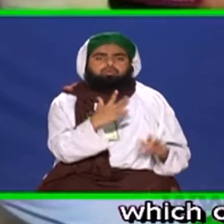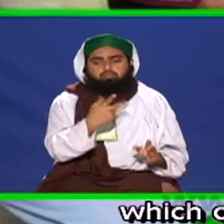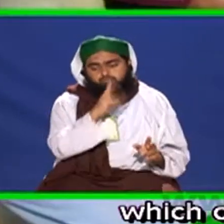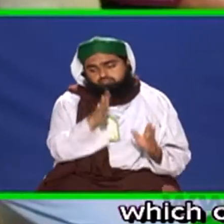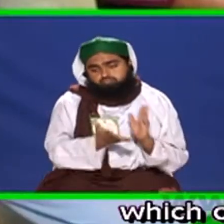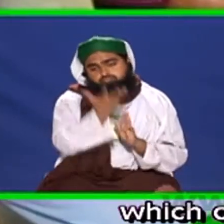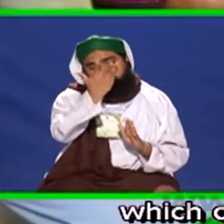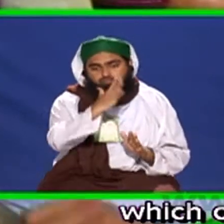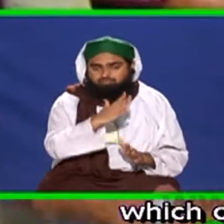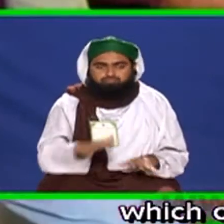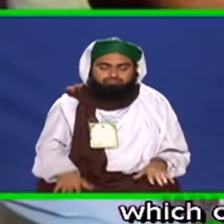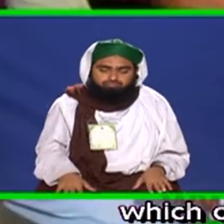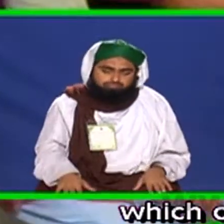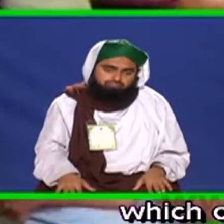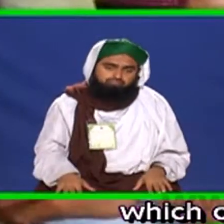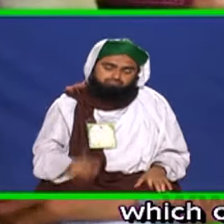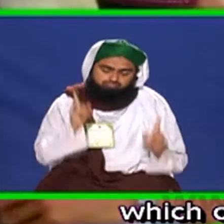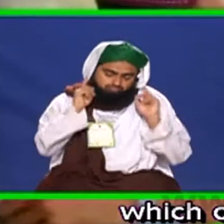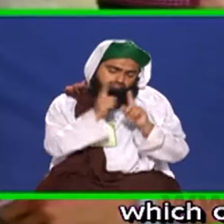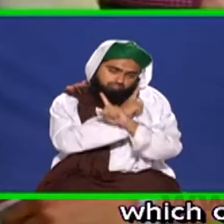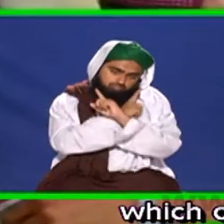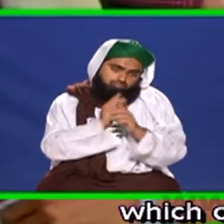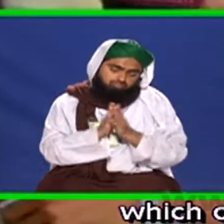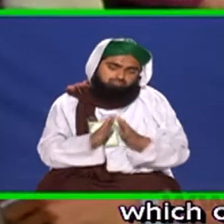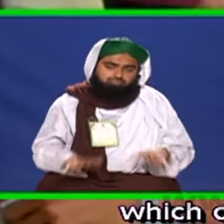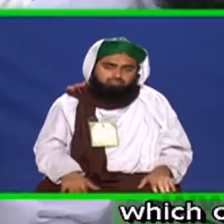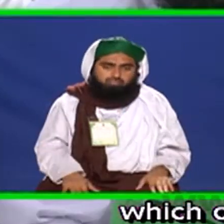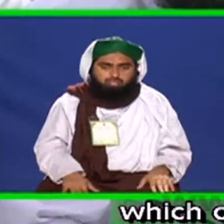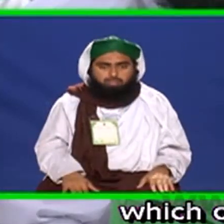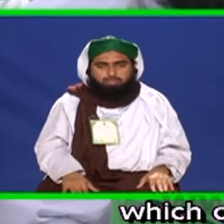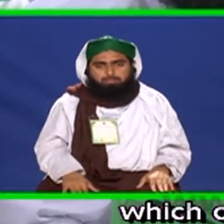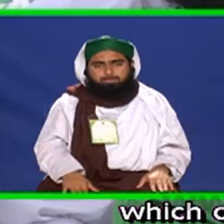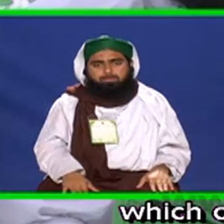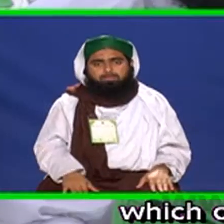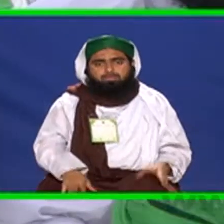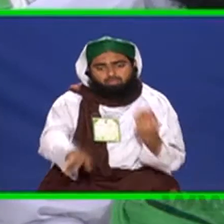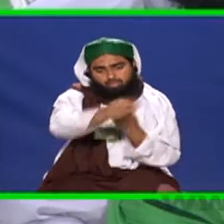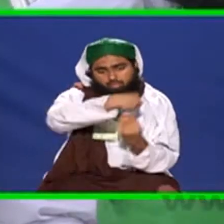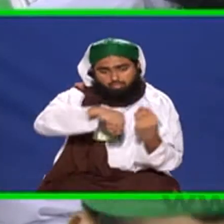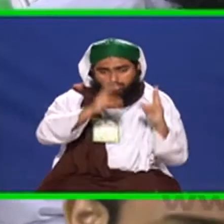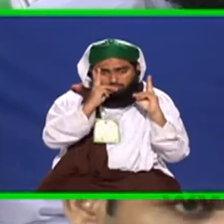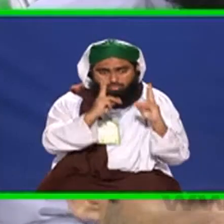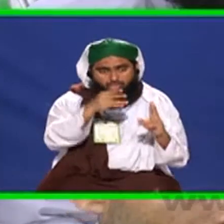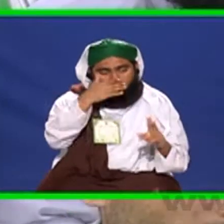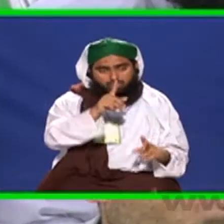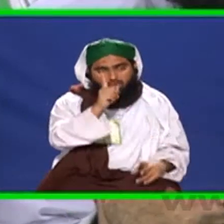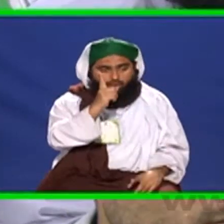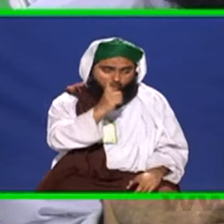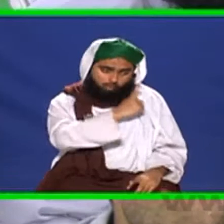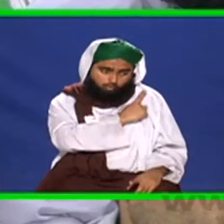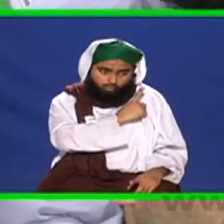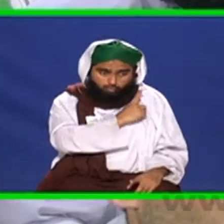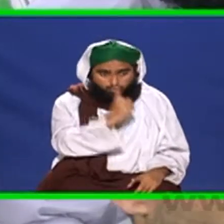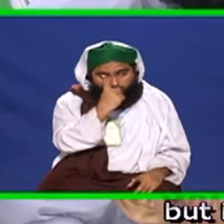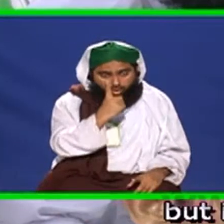میں 1,00,000 بار آدمی نہیں کر سکتا جو وہاں ایک بار میں وہ کر ڈالتا ہے معاذ اللہ۔ تو وہاں ایک گناہ کے 1,00,000 گناہ